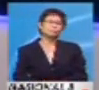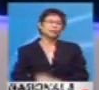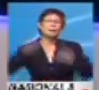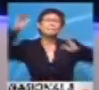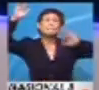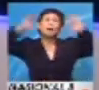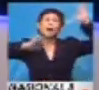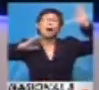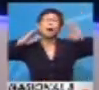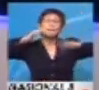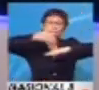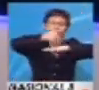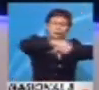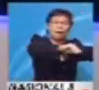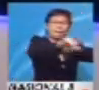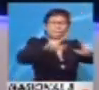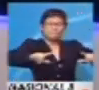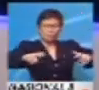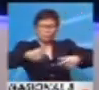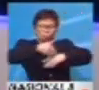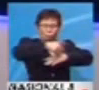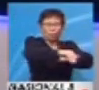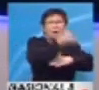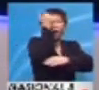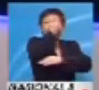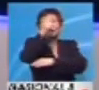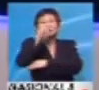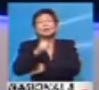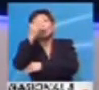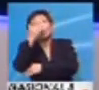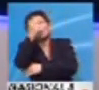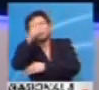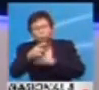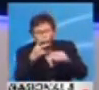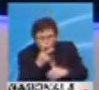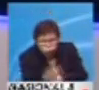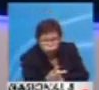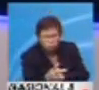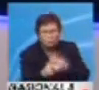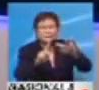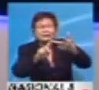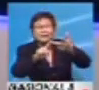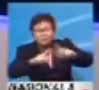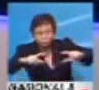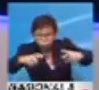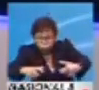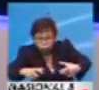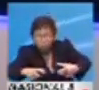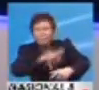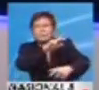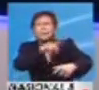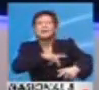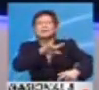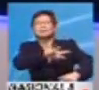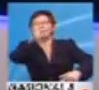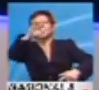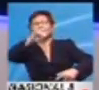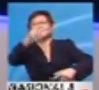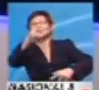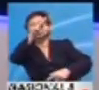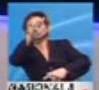Malaysia akan mengantar pasukan penyesalan ke Afrika Selatan susulan penemuan serpihan ketiga yang dipercayai milik pesawat